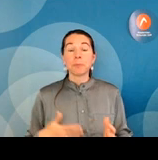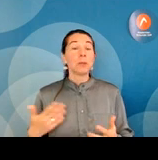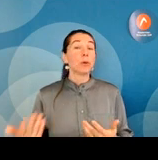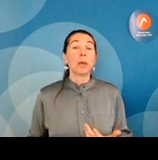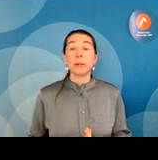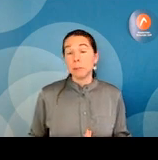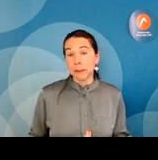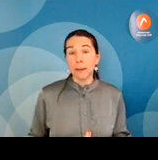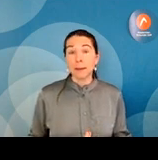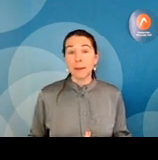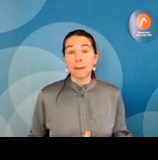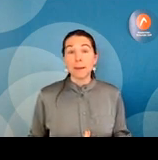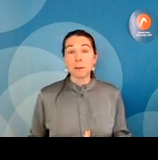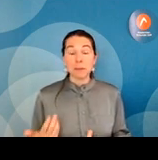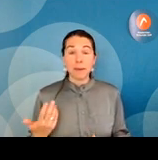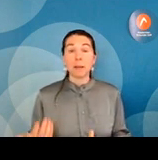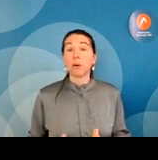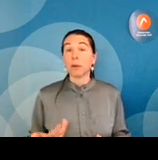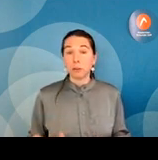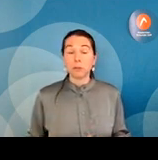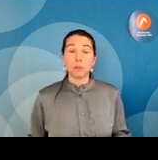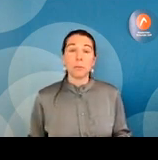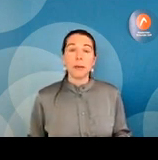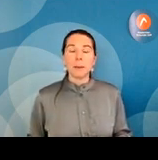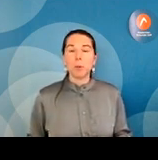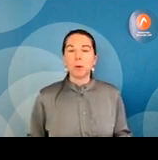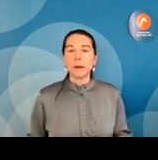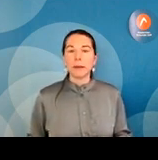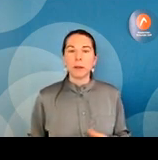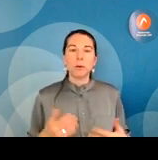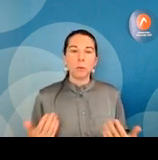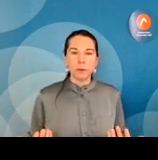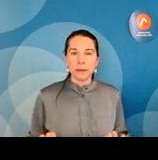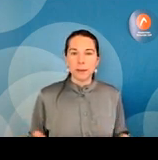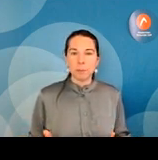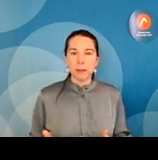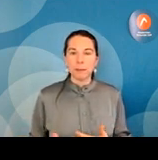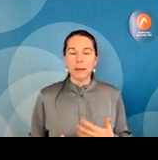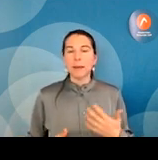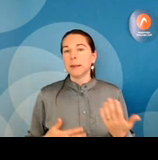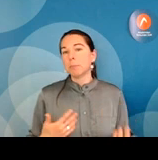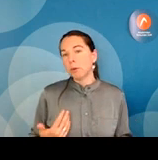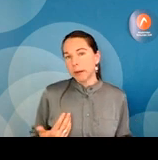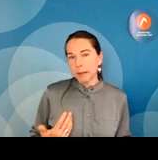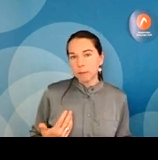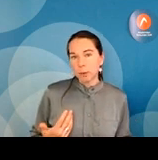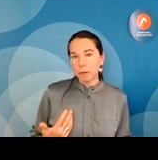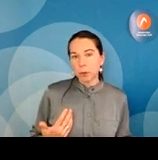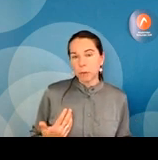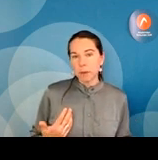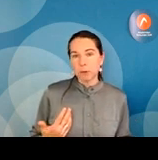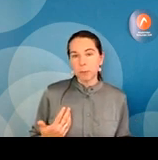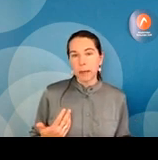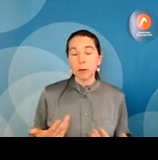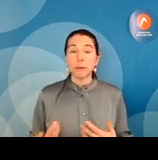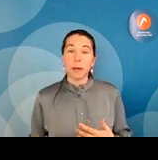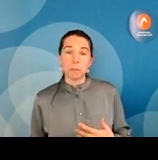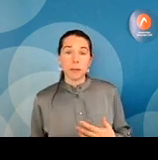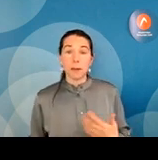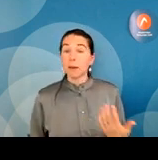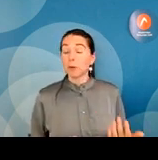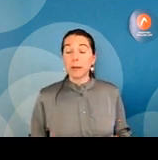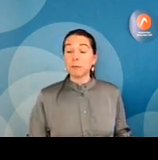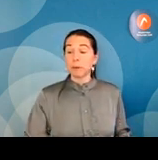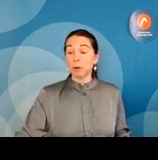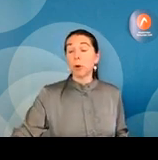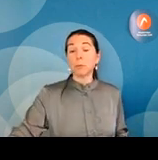medarbetare, så kan ju klimakterierelaterad besvär vara sånt som påverkar hur vi kan arbeta. Det påverkar att vi behöver sjukskriva oss mer och